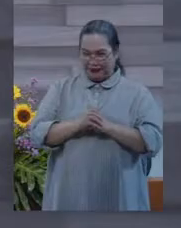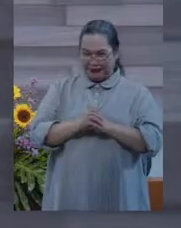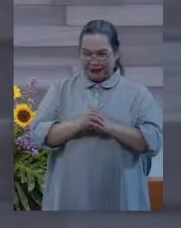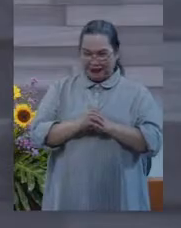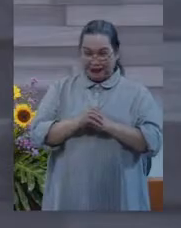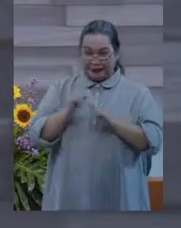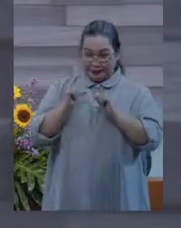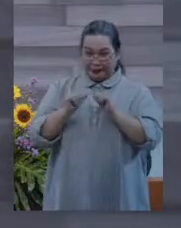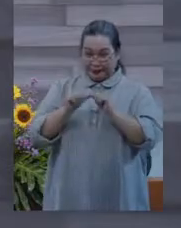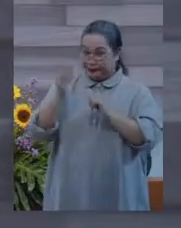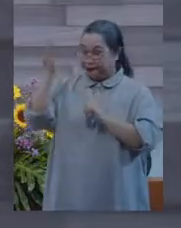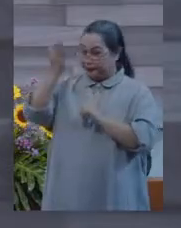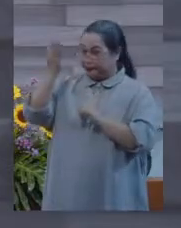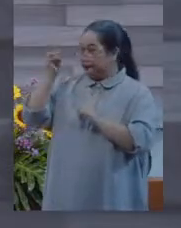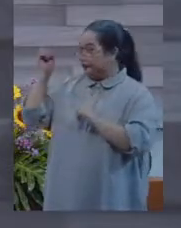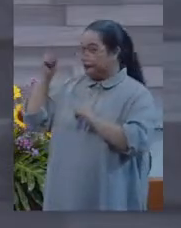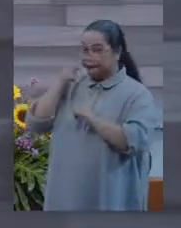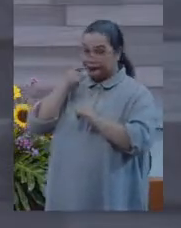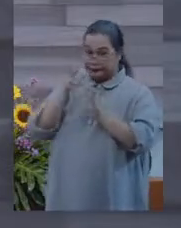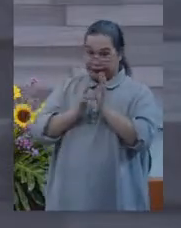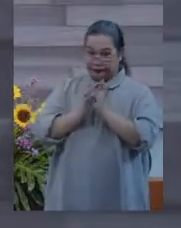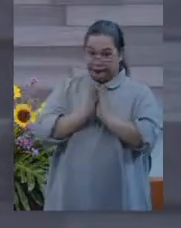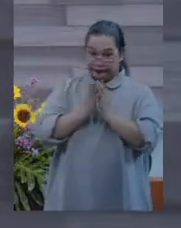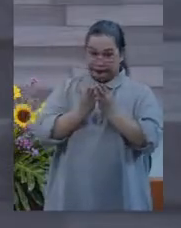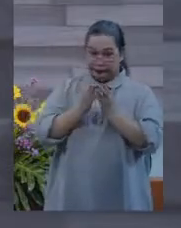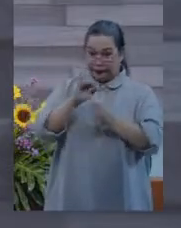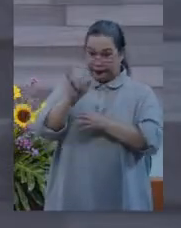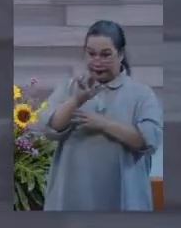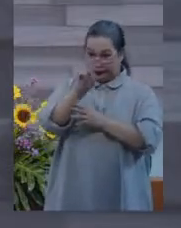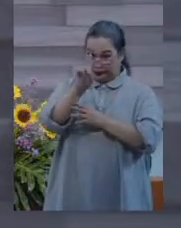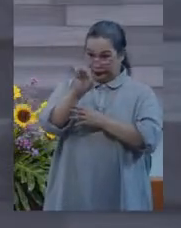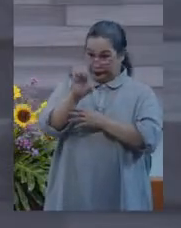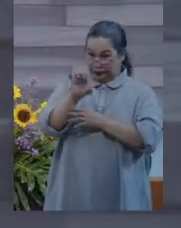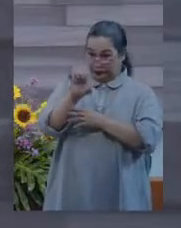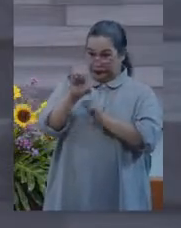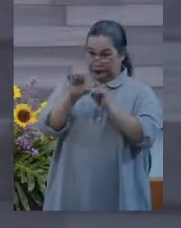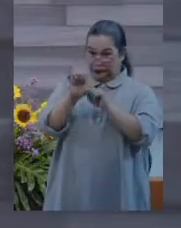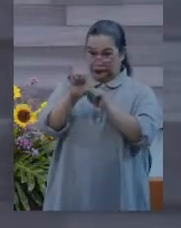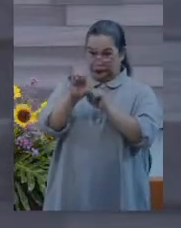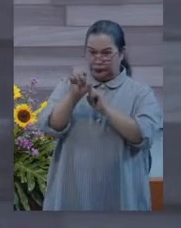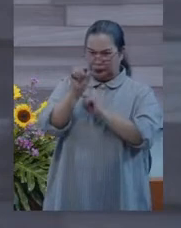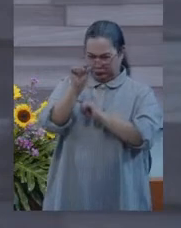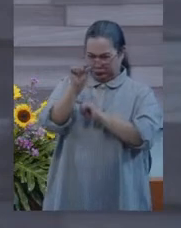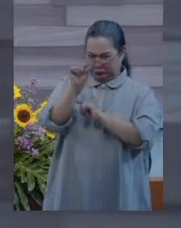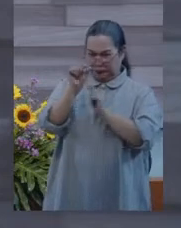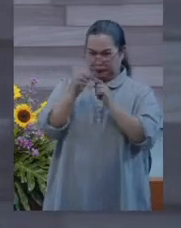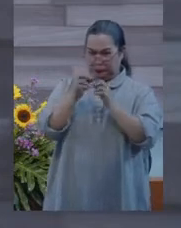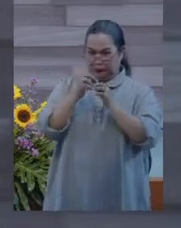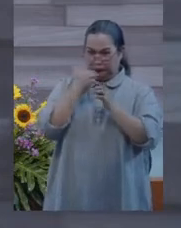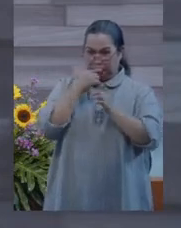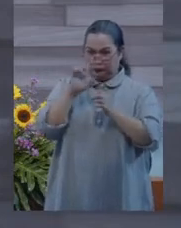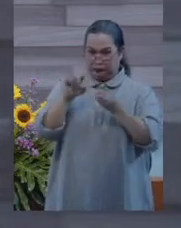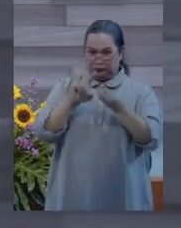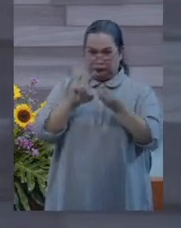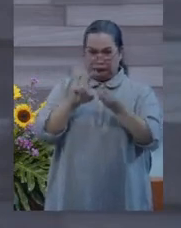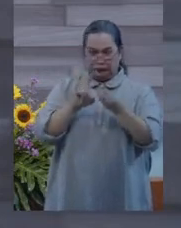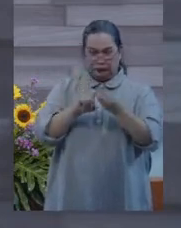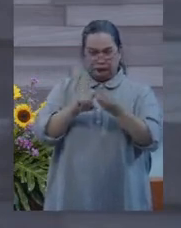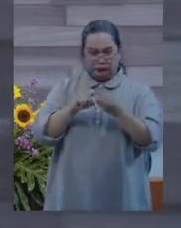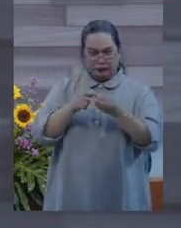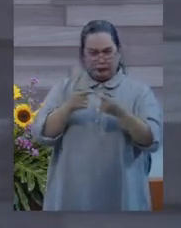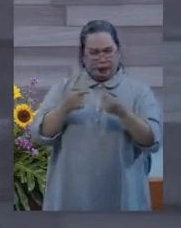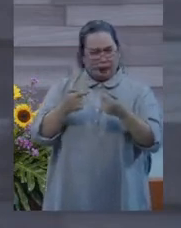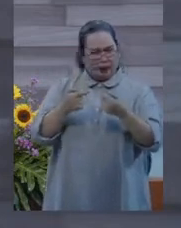sa ating serye sa maliit na aklat ng Jude na ang tema ay Contending for the